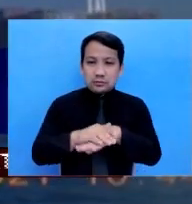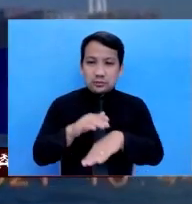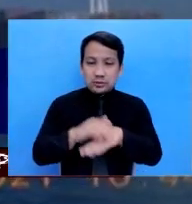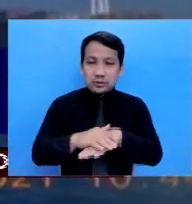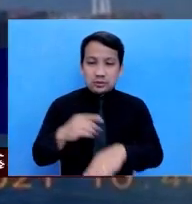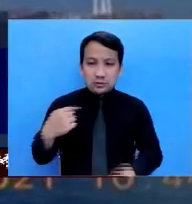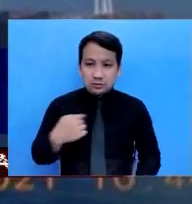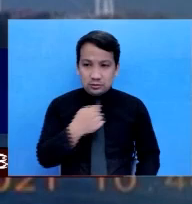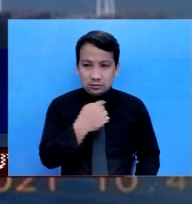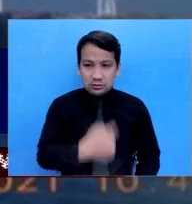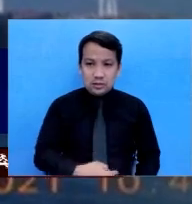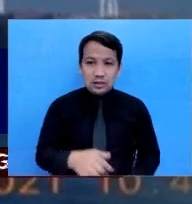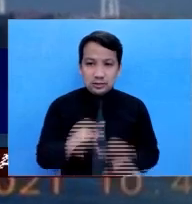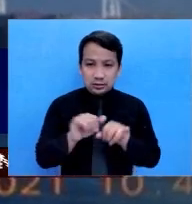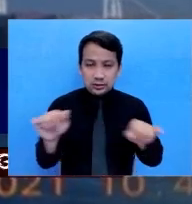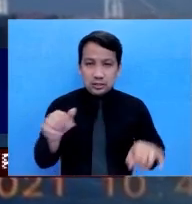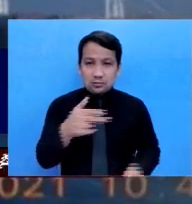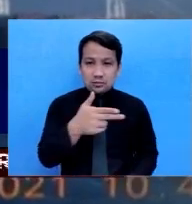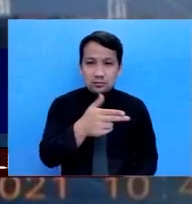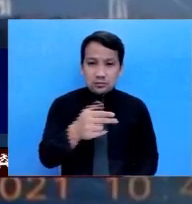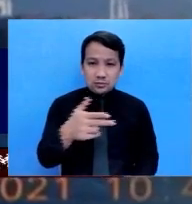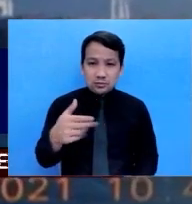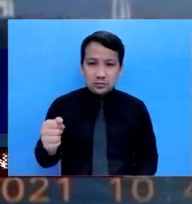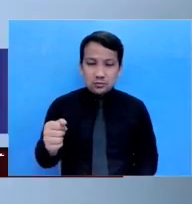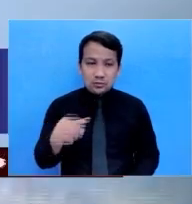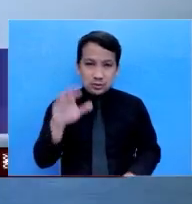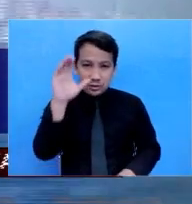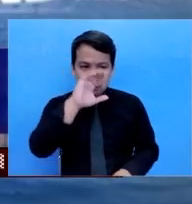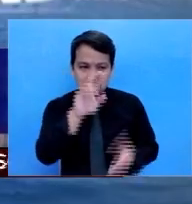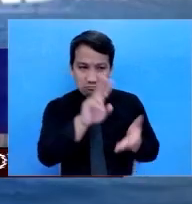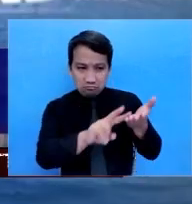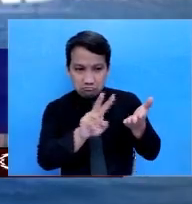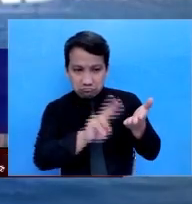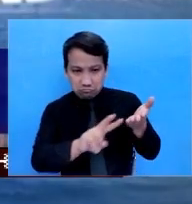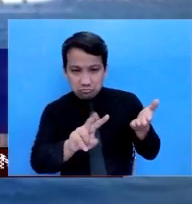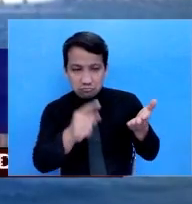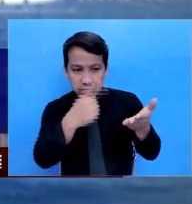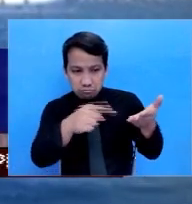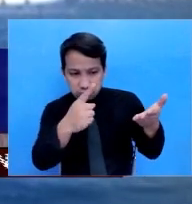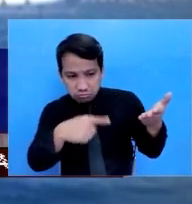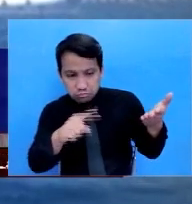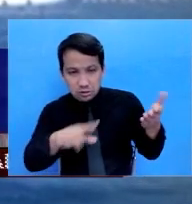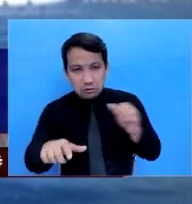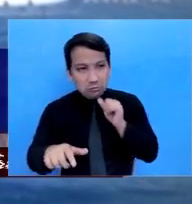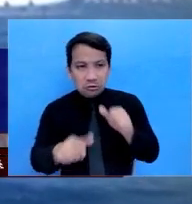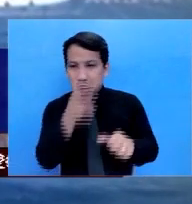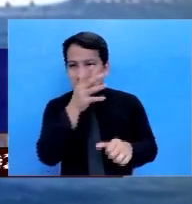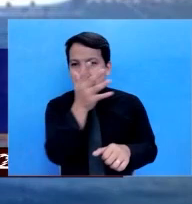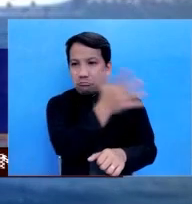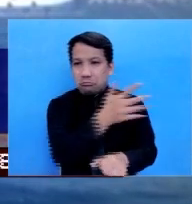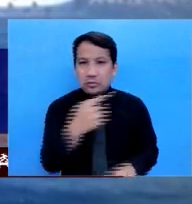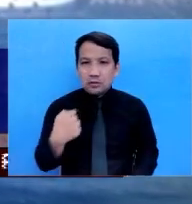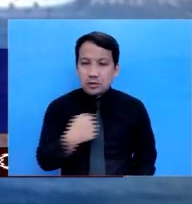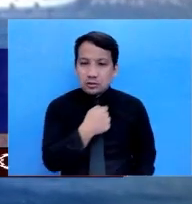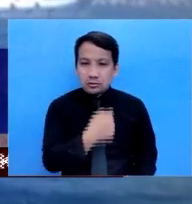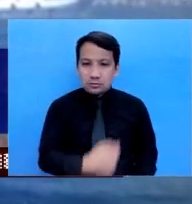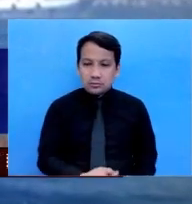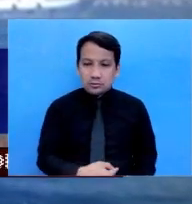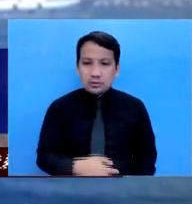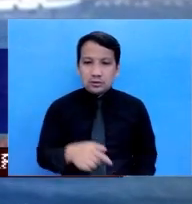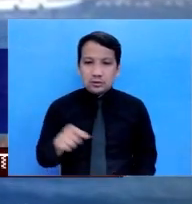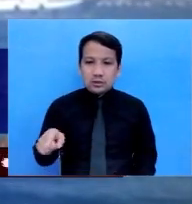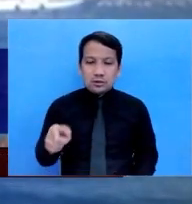ng Indonesia. Itinuloy nila ang pagsusurvey at hindi nagpasindak sa banta ng China. Samantalang ang Pilipinas, nagpabuli